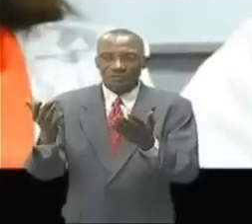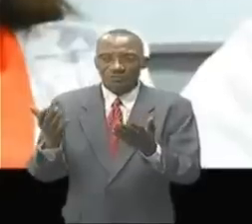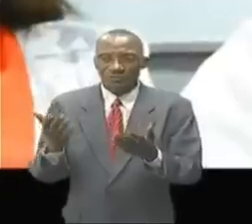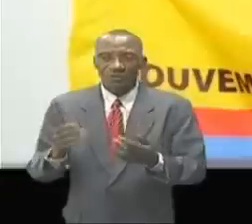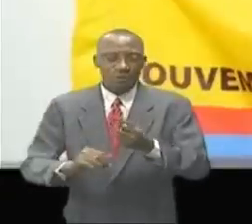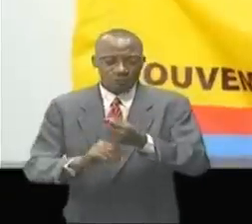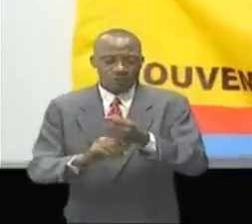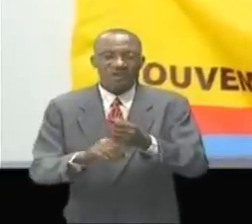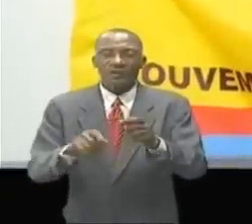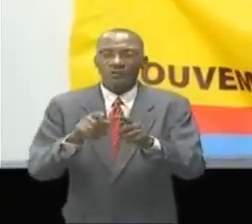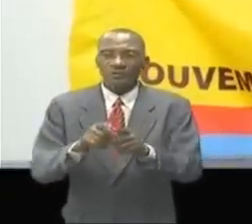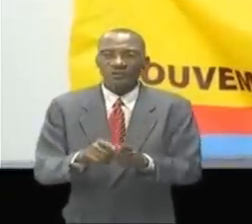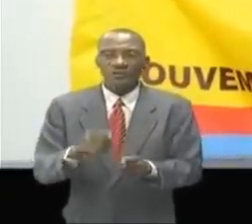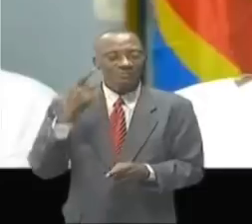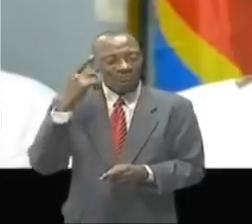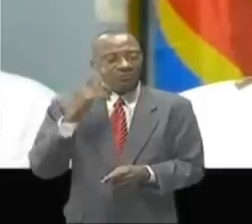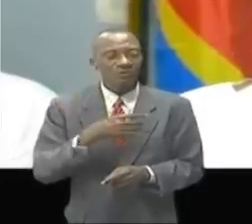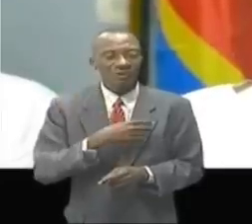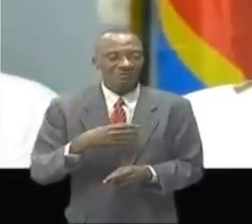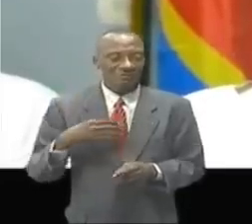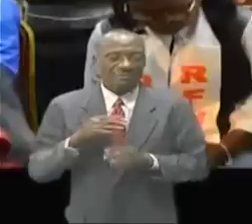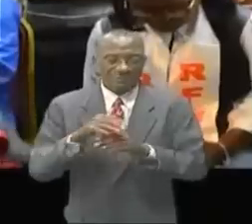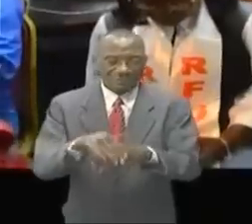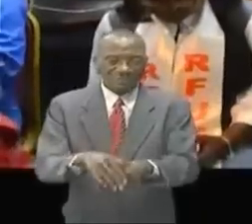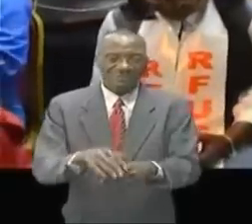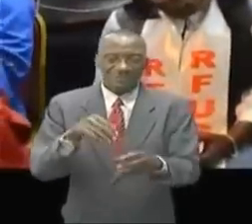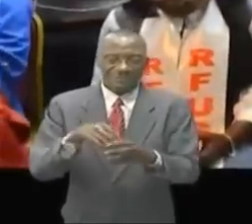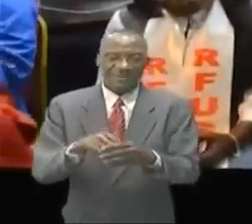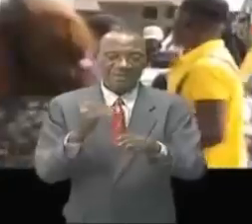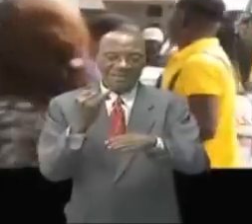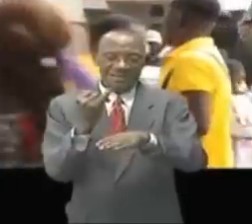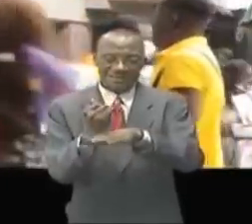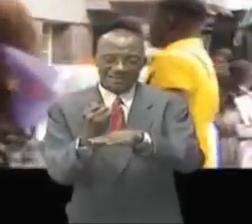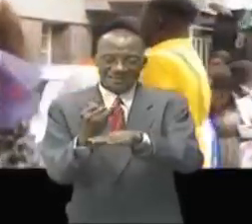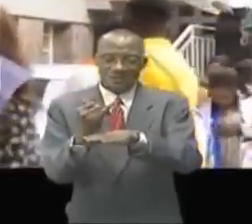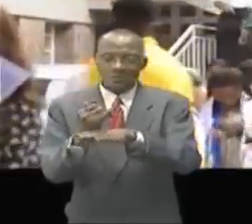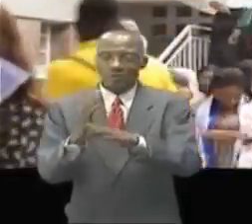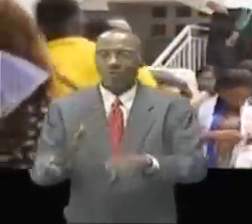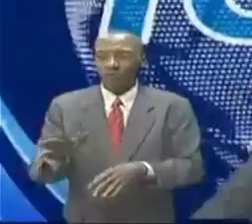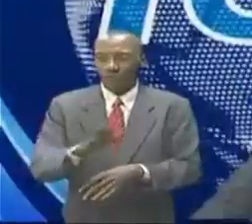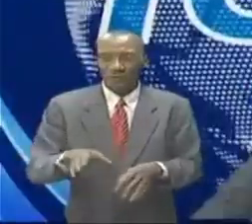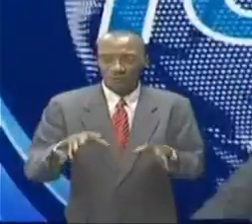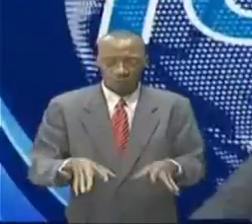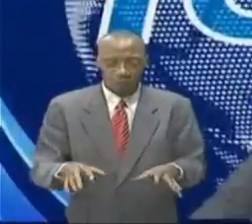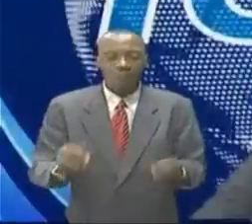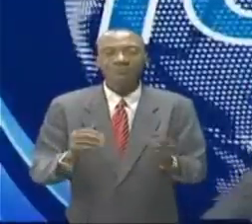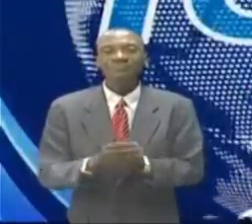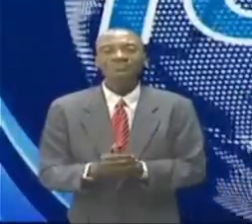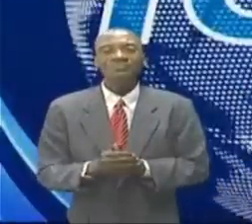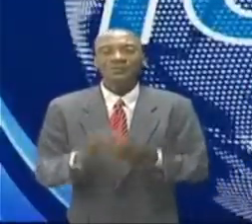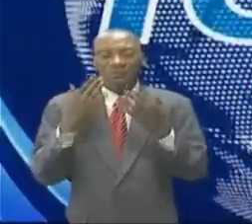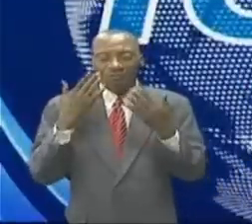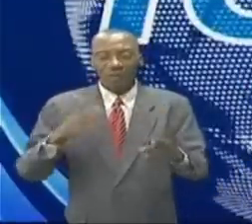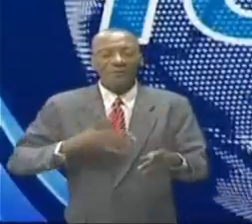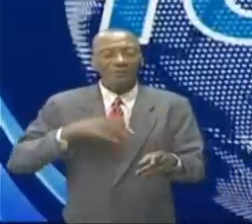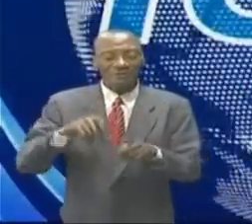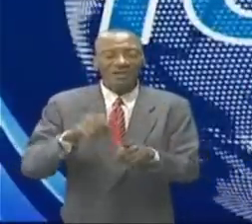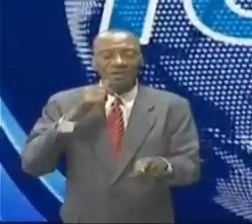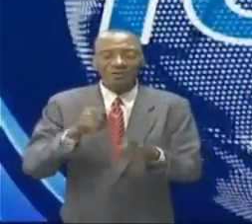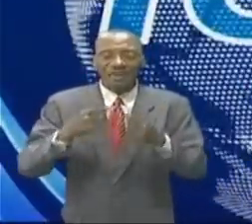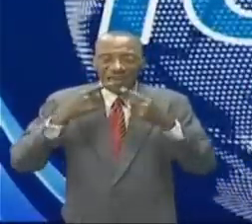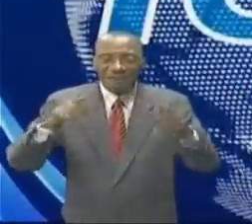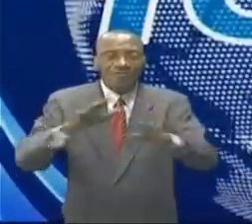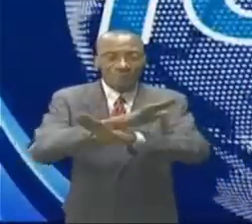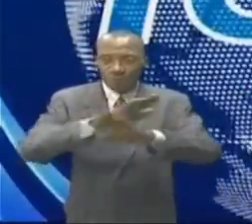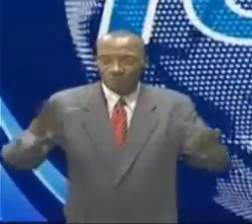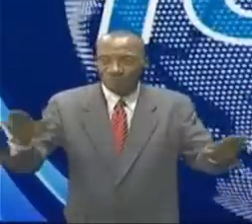à travers une représentativité au sein des institutions de la République. Voilà, fin de ce journal de la